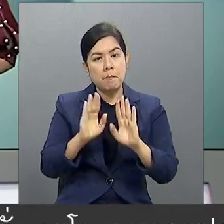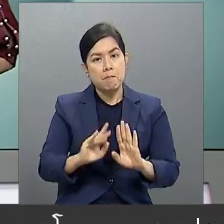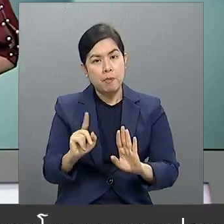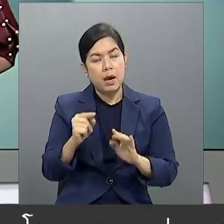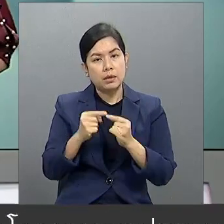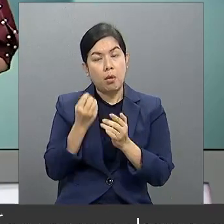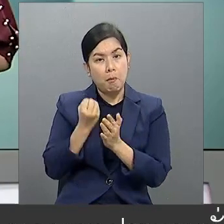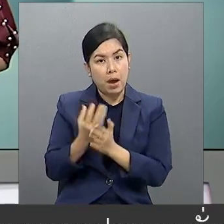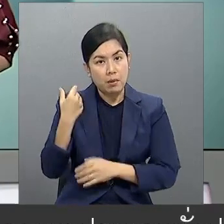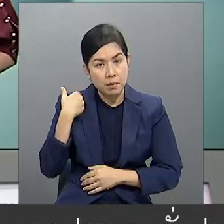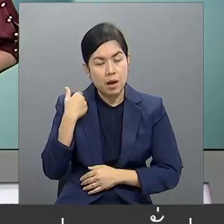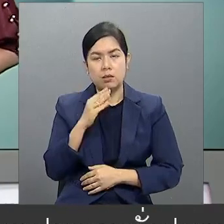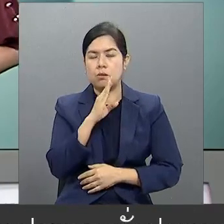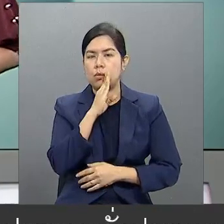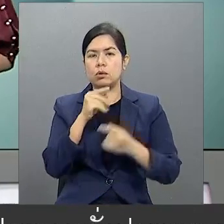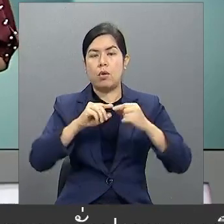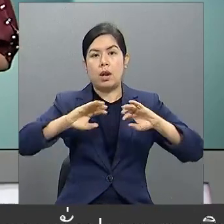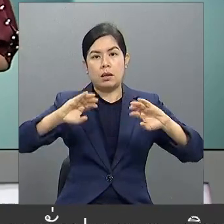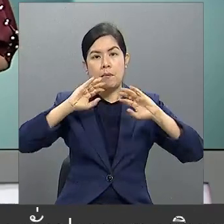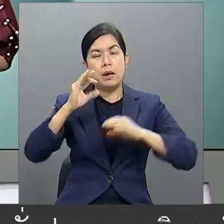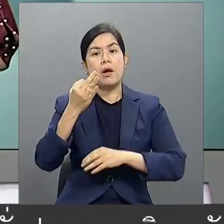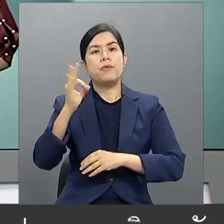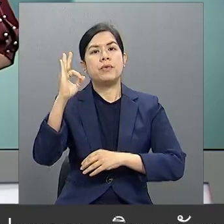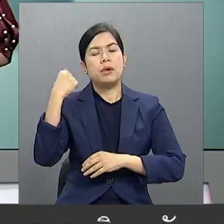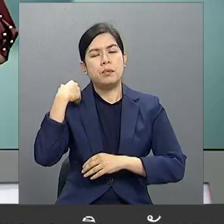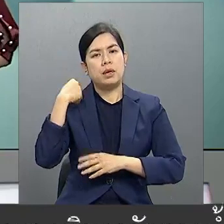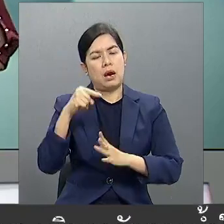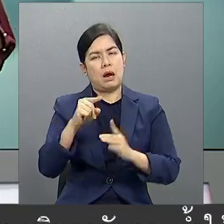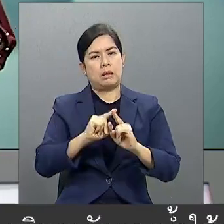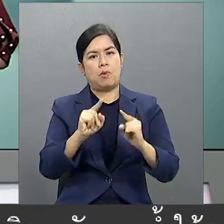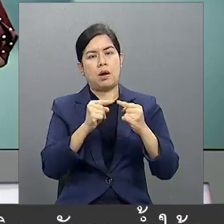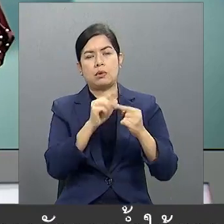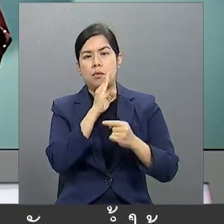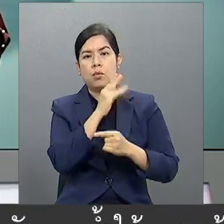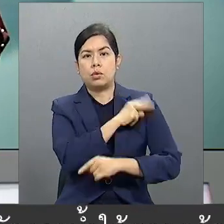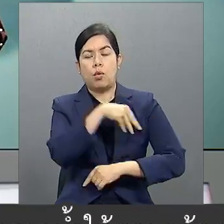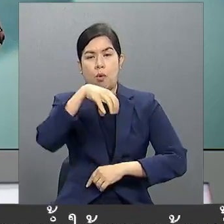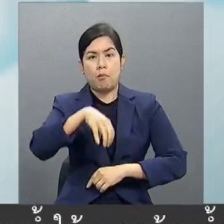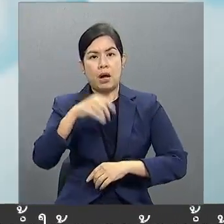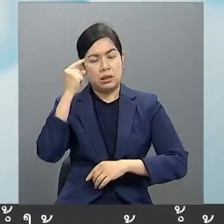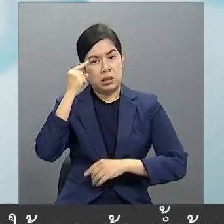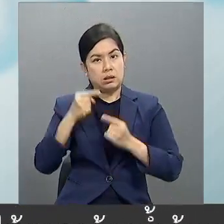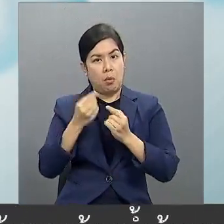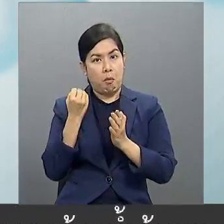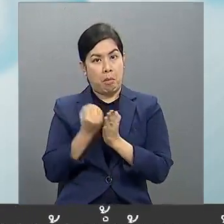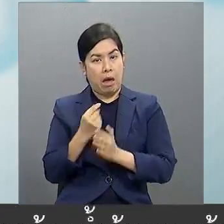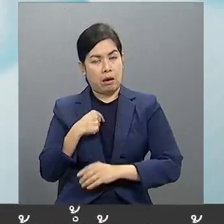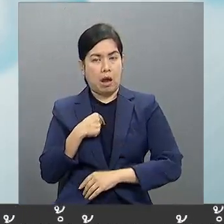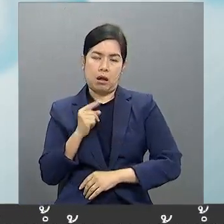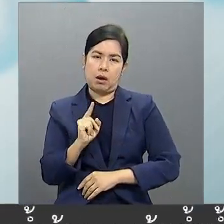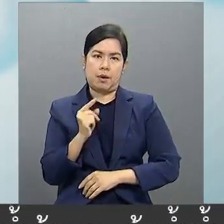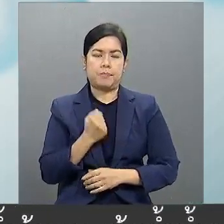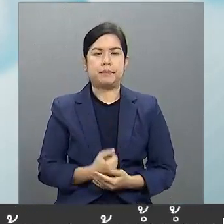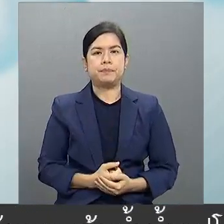ให้ฟรีเลยนะแล้วคุณจะมาคิดแพงได้ยังไงโรงพยาบาลเอกชนเขาบอกว่าเขาก็มองแบบนี้เหมือนกันค่ะ มันไม่